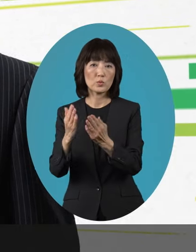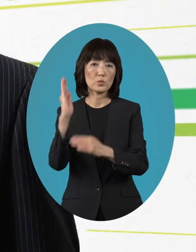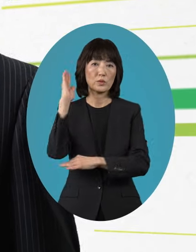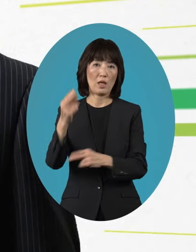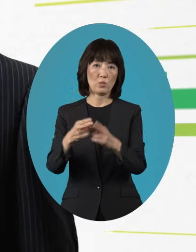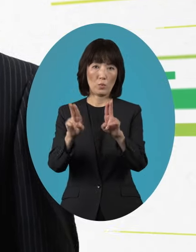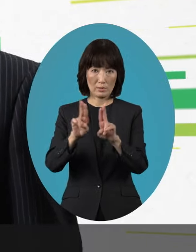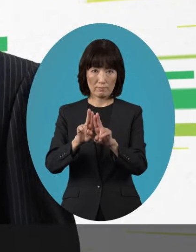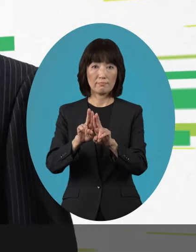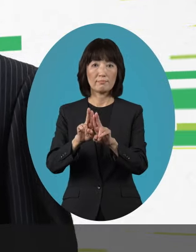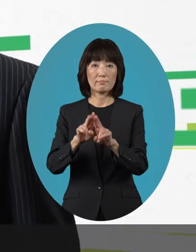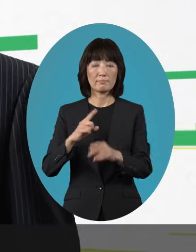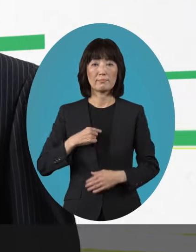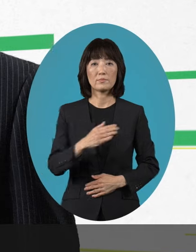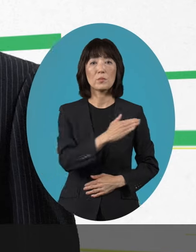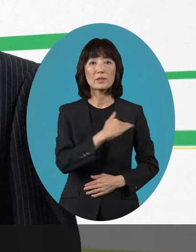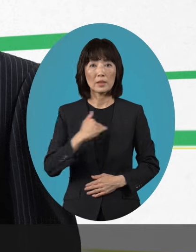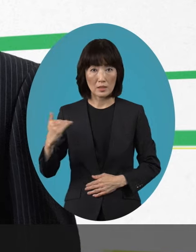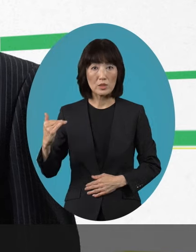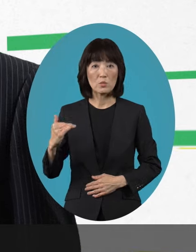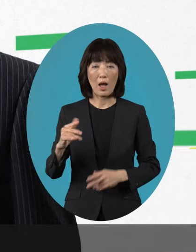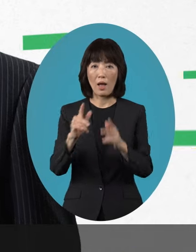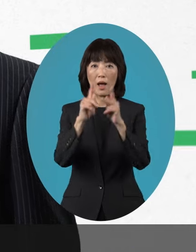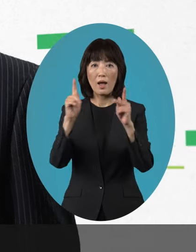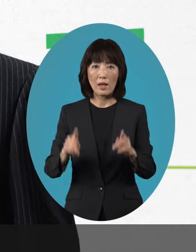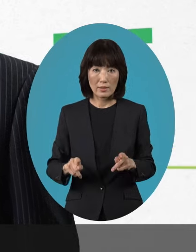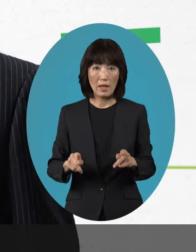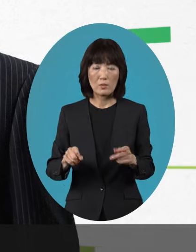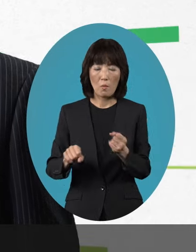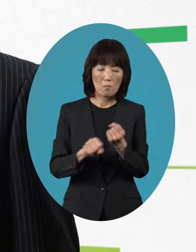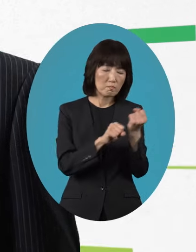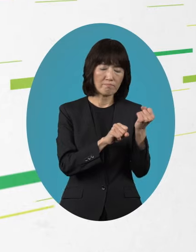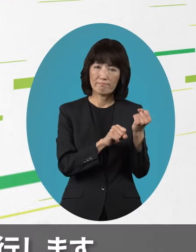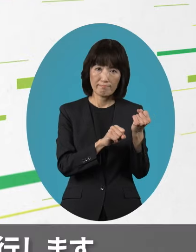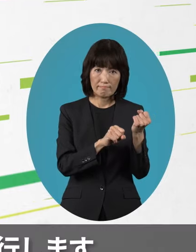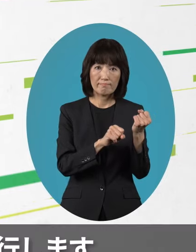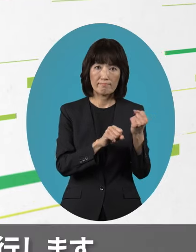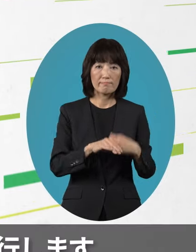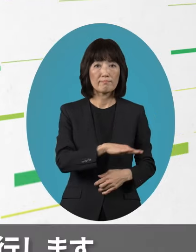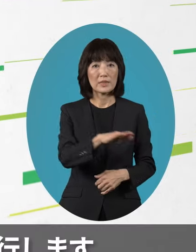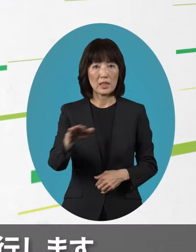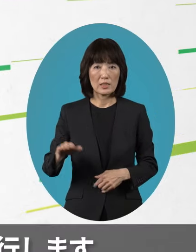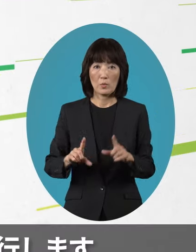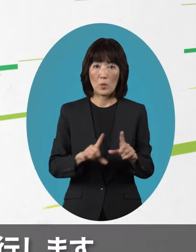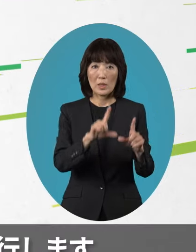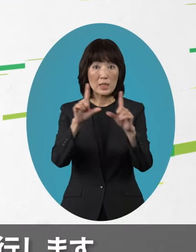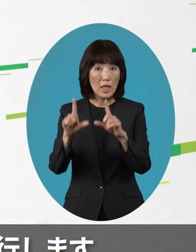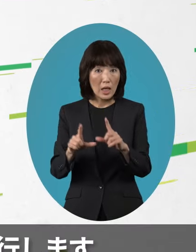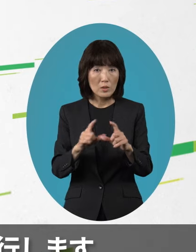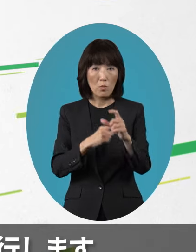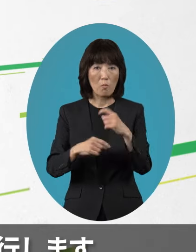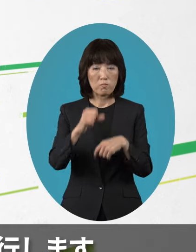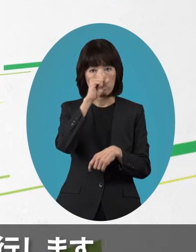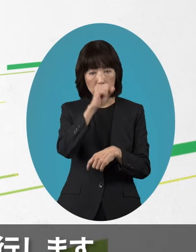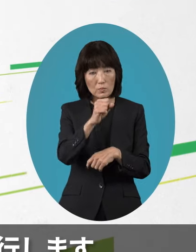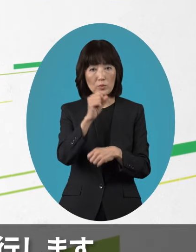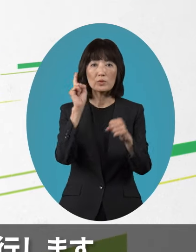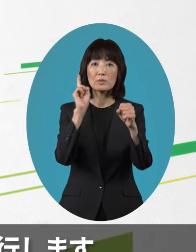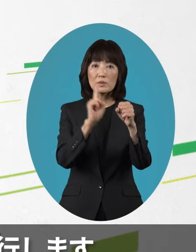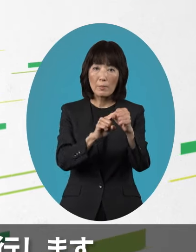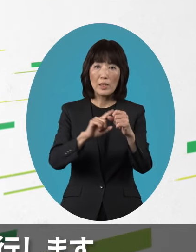。私たちは目の前の課題から逃げずに、皆様の生活を少しでも良くする